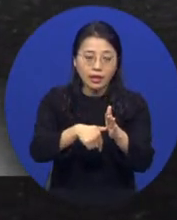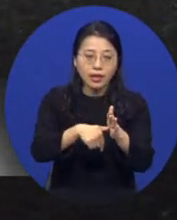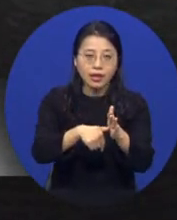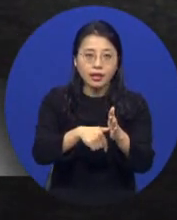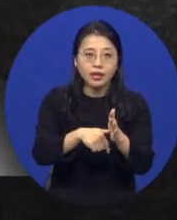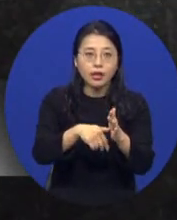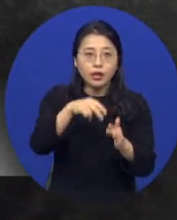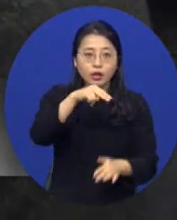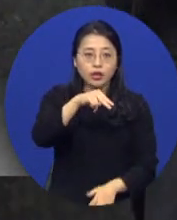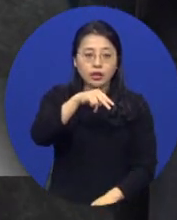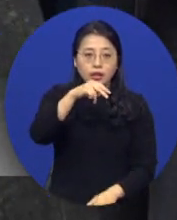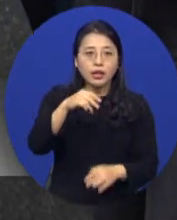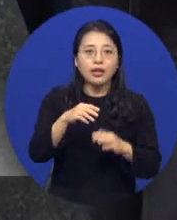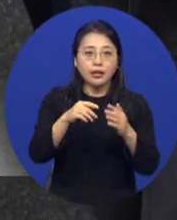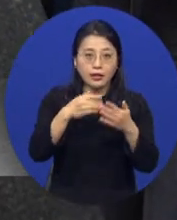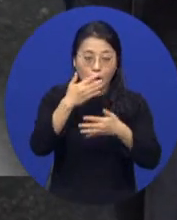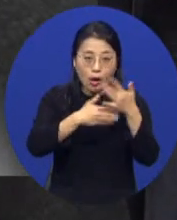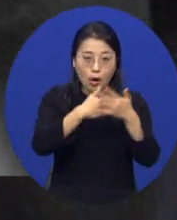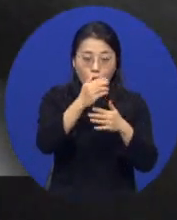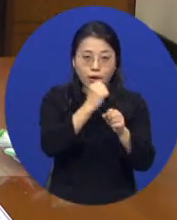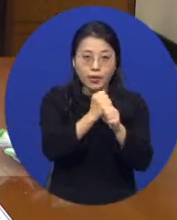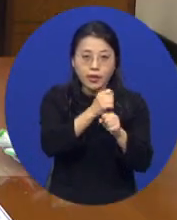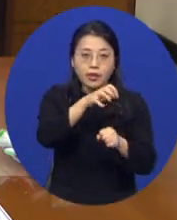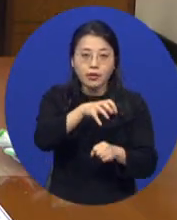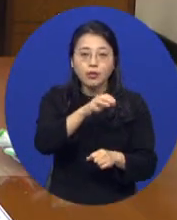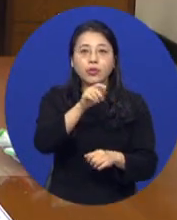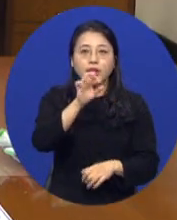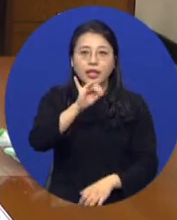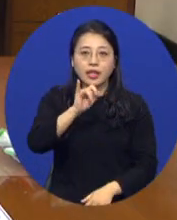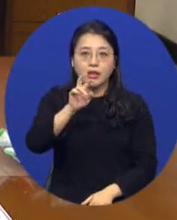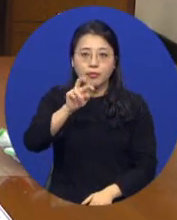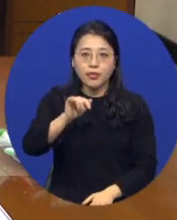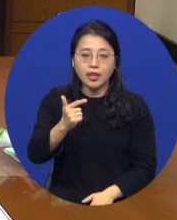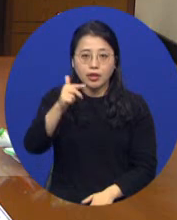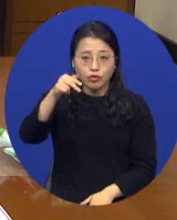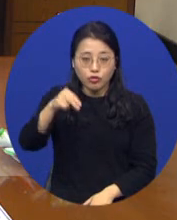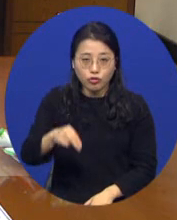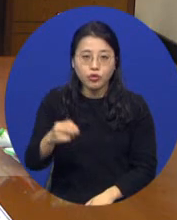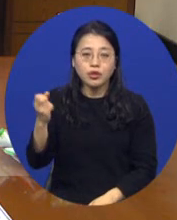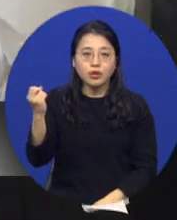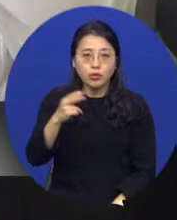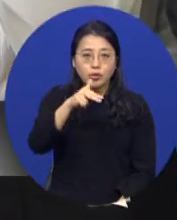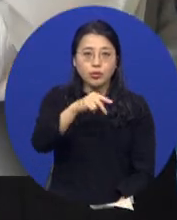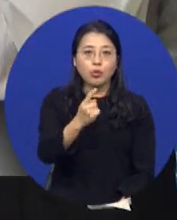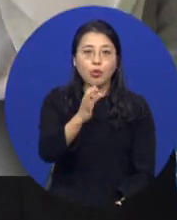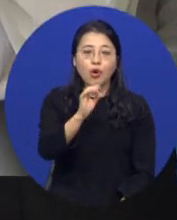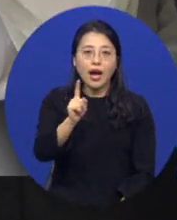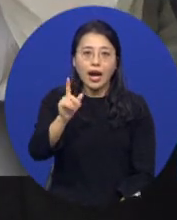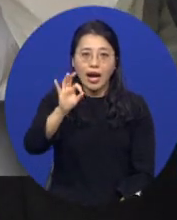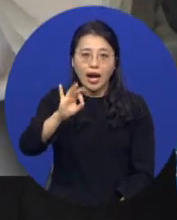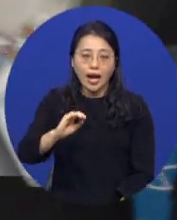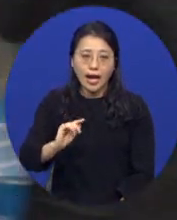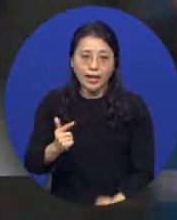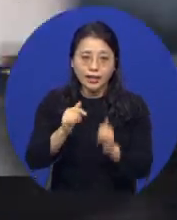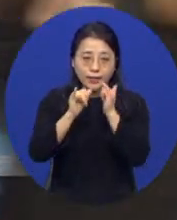부문의 스튜디오 감탄호의 이민규 씨가, 퓨어 워터 부문의 조아인 씨가 각각